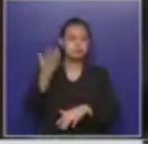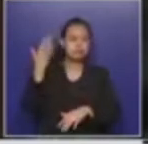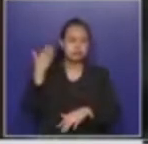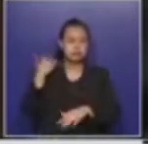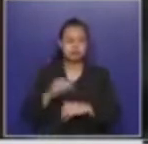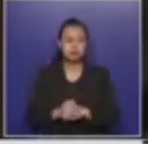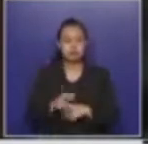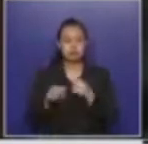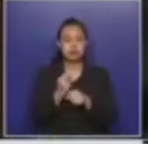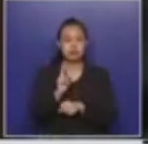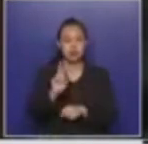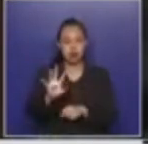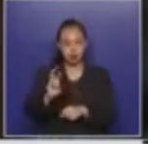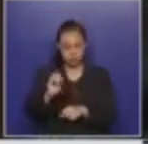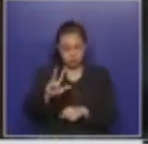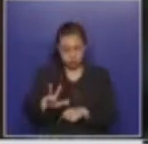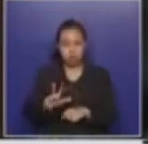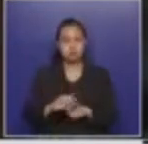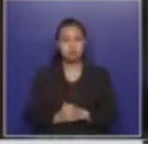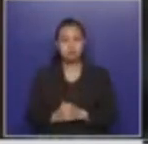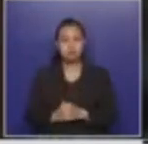แต่ว่าประมาณที่ผ่านมาแล้วโดยเฉพาะในปี 63เนี้ยจึงถือว่าเป็นการจัดงานที่ไม่สอดคล้องและไม่ตอบโจทย์เป็นอย่างยิ่งโดยอย่างที่กราบเรียนมาตั้งแต่ต้นนะครับว่า